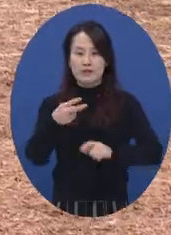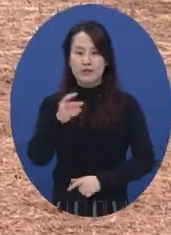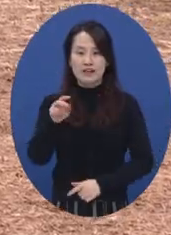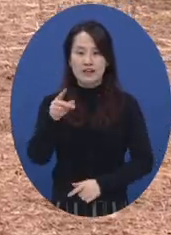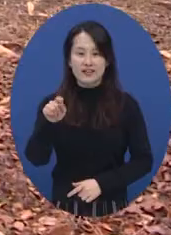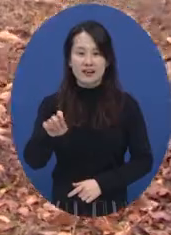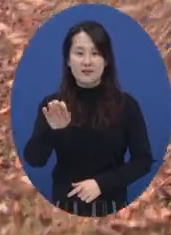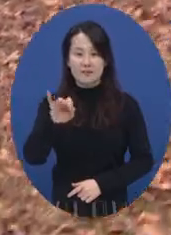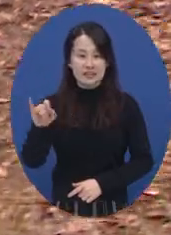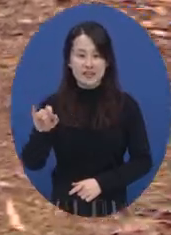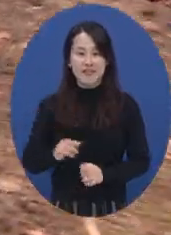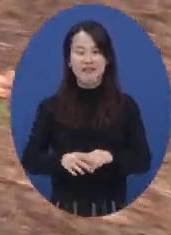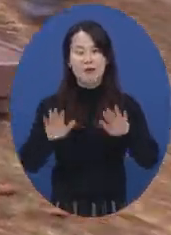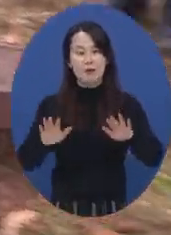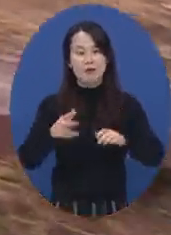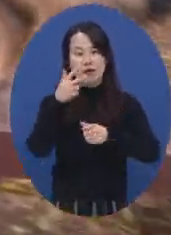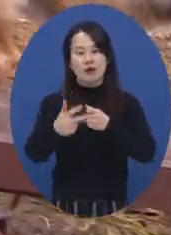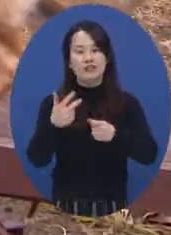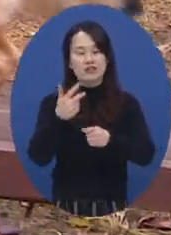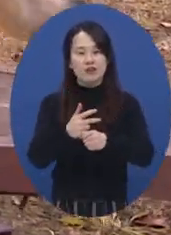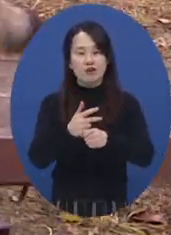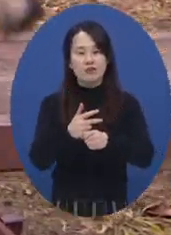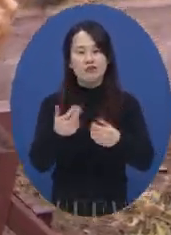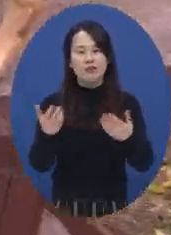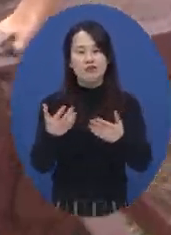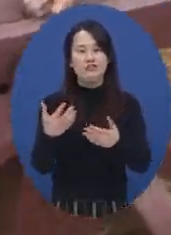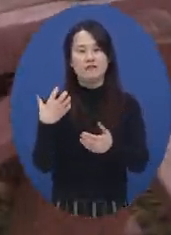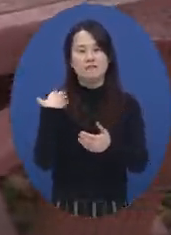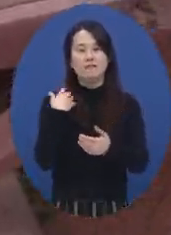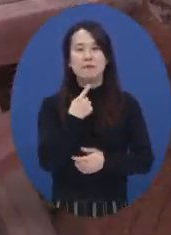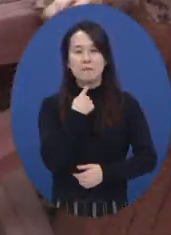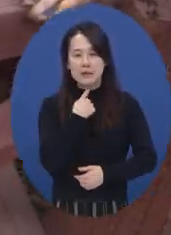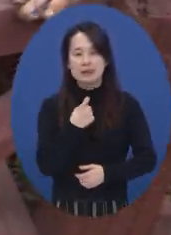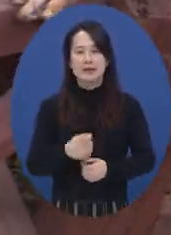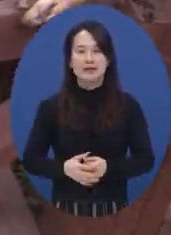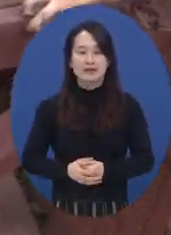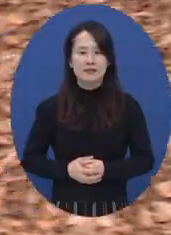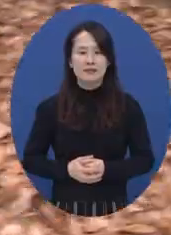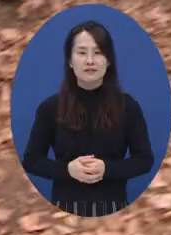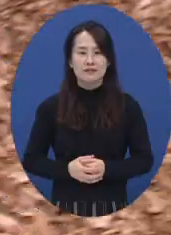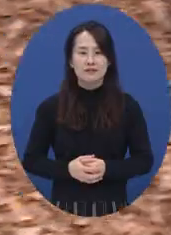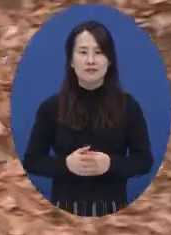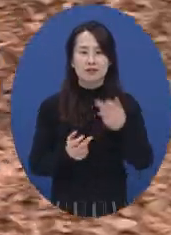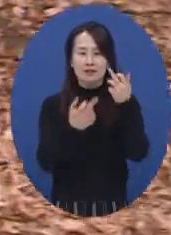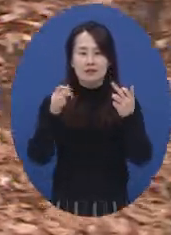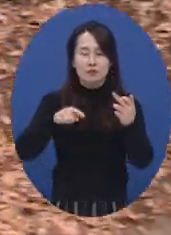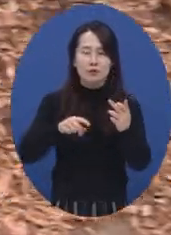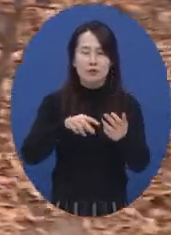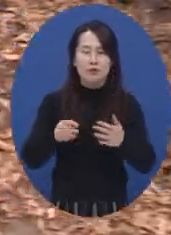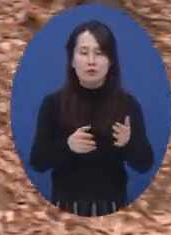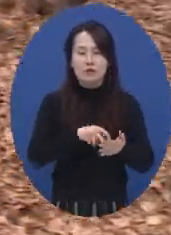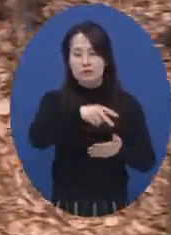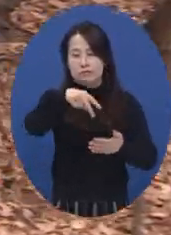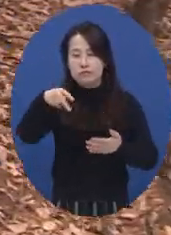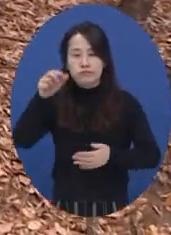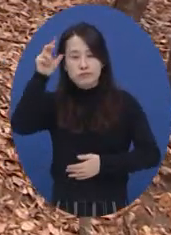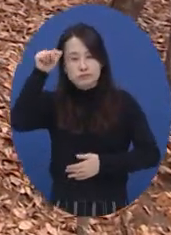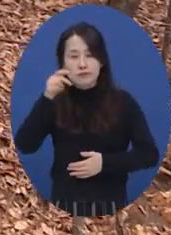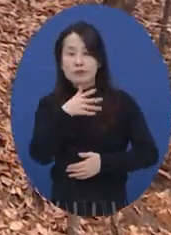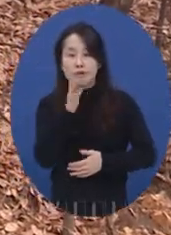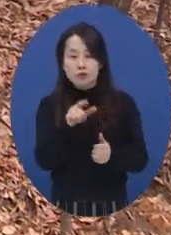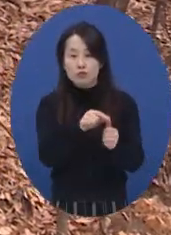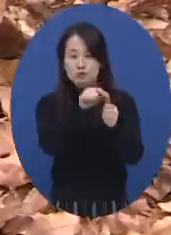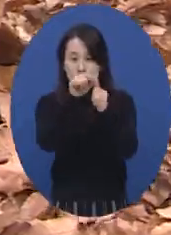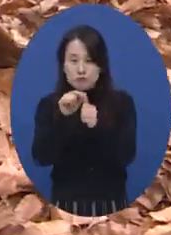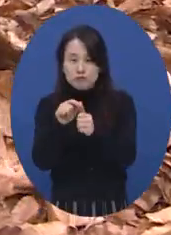대담이 올해로 구독 영역 7년째 베테랑 구조견 입니다 산 속에서 길을 잃은 치매노인을